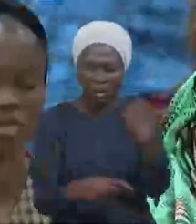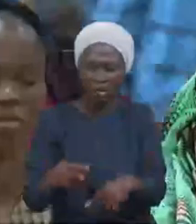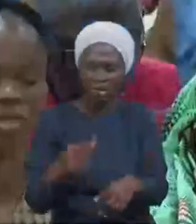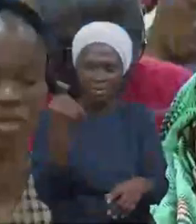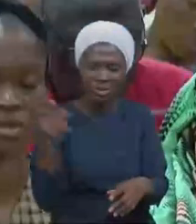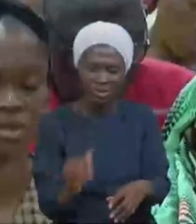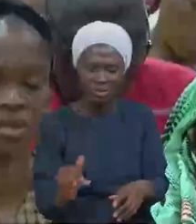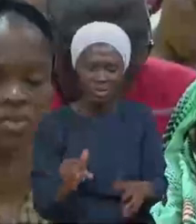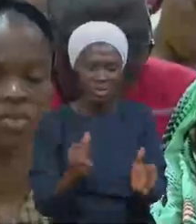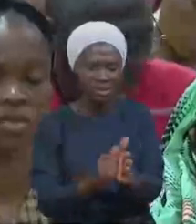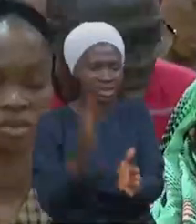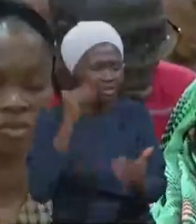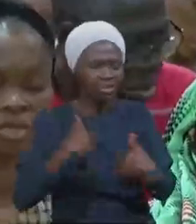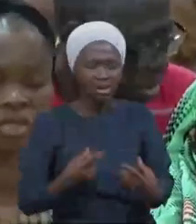ôté.